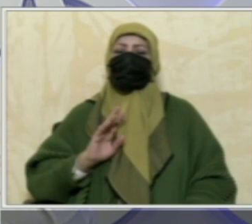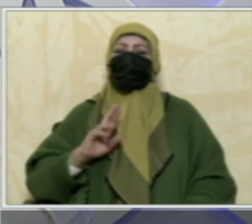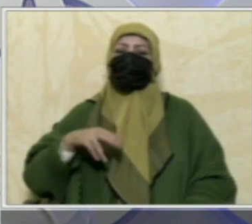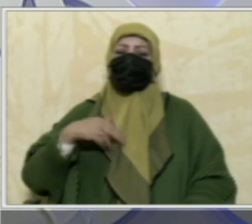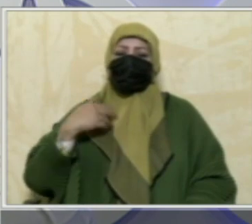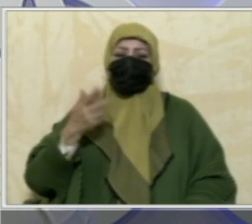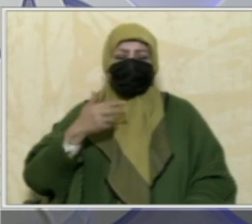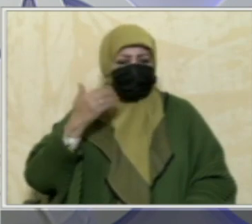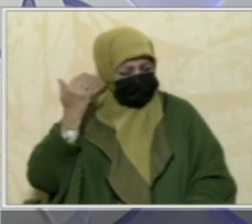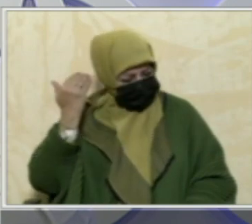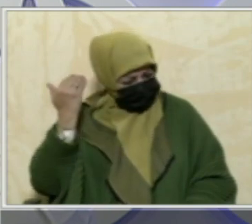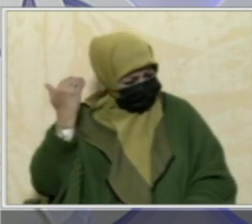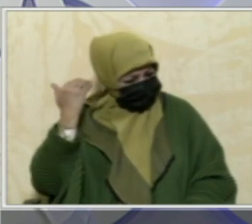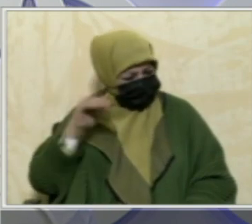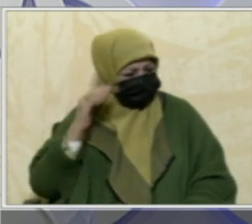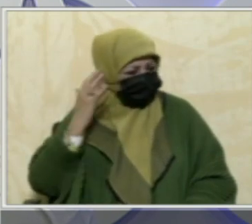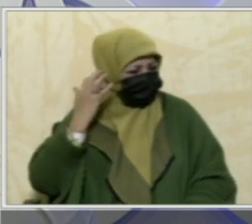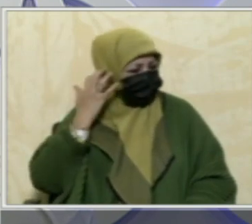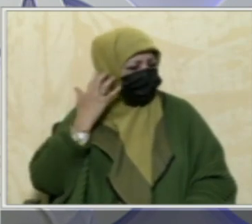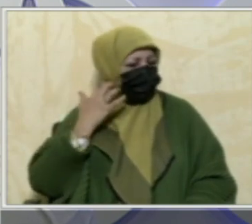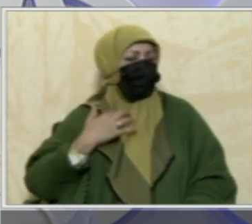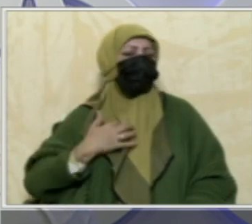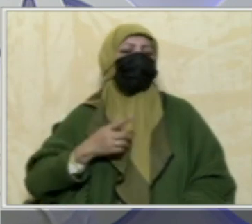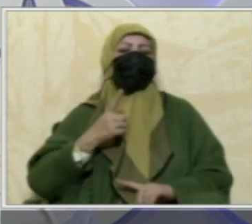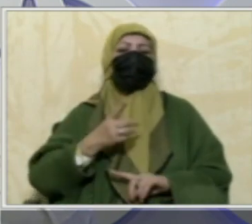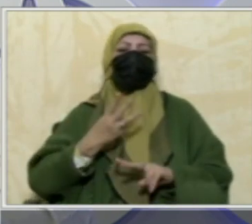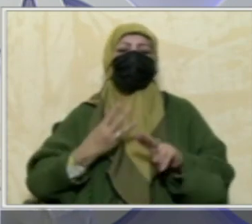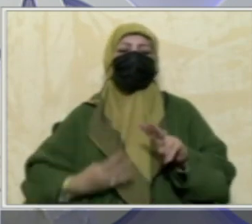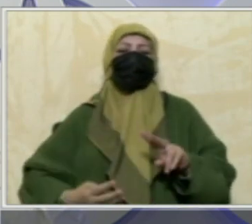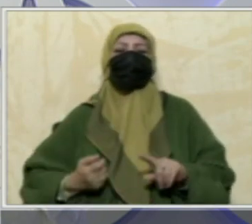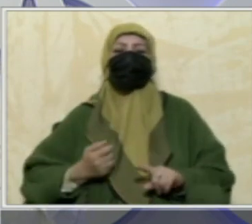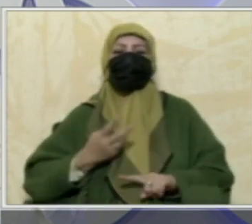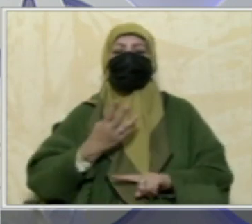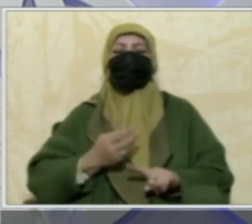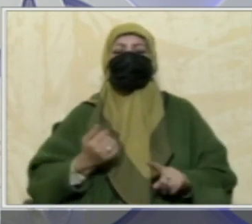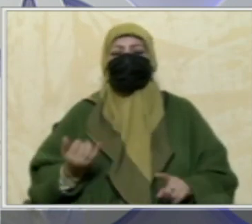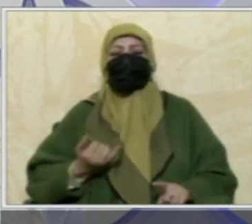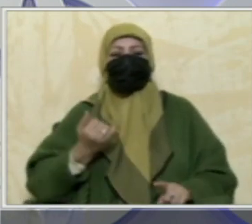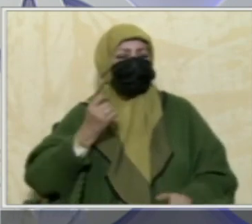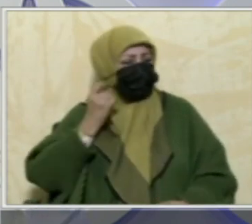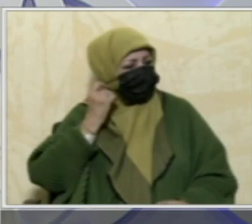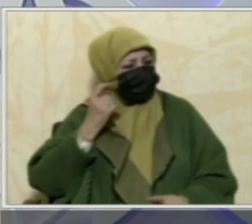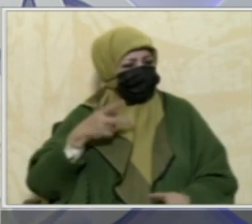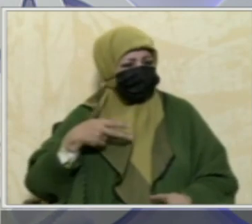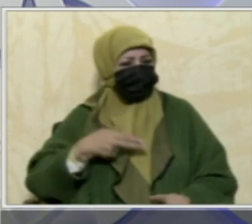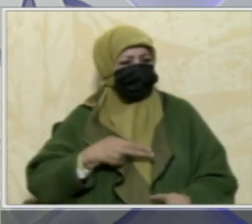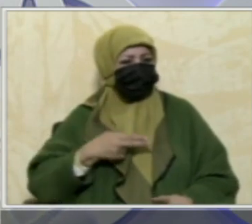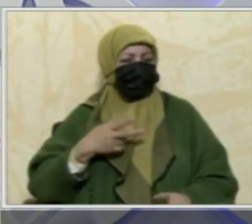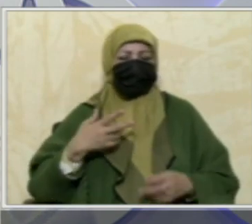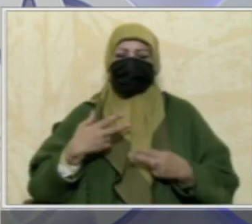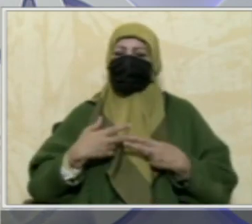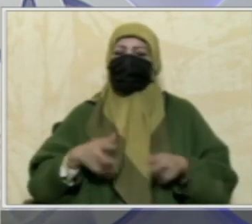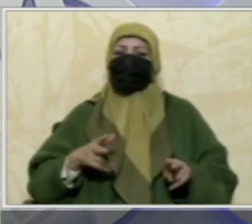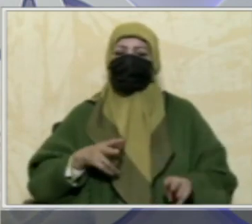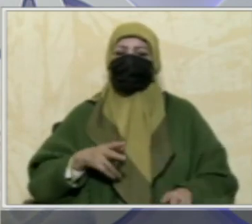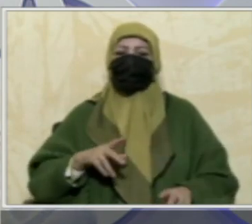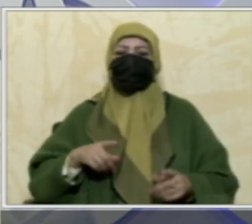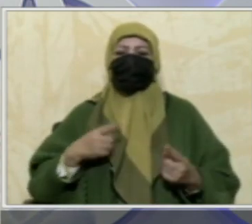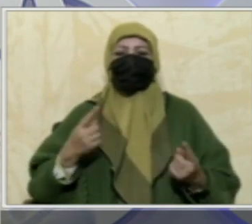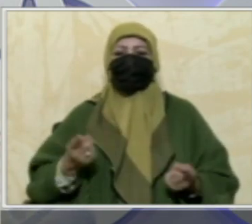الاذن وبالتالي ما دام القطع بسيط من الاذنين يعني لا اشكال فيه ان شاء الله ما فيش مشكله من معنا